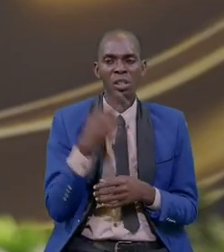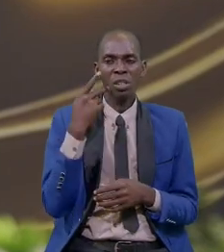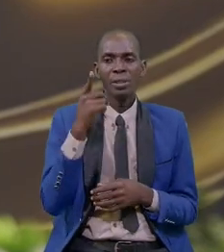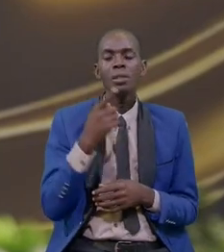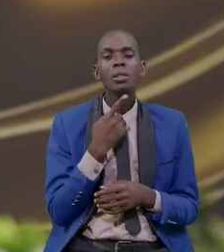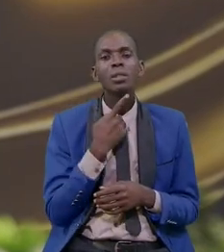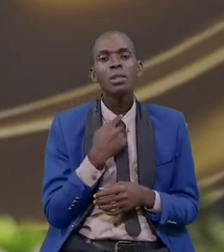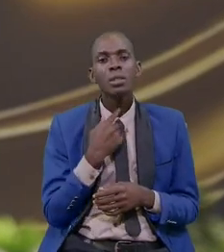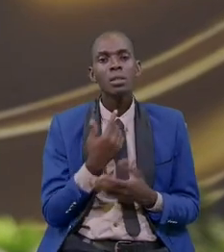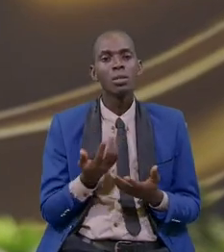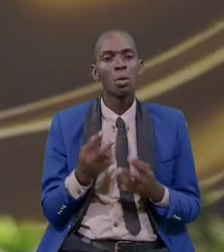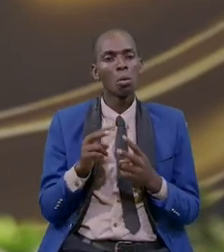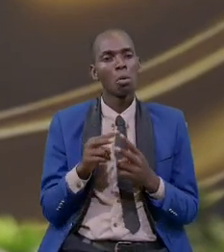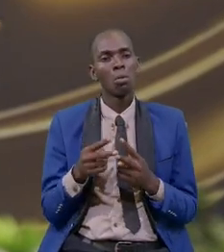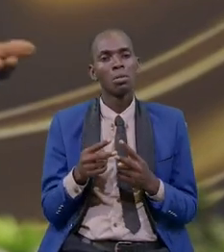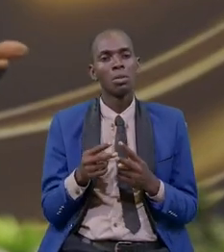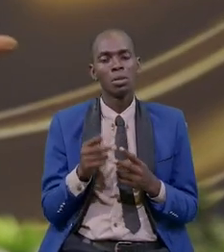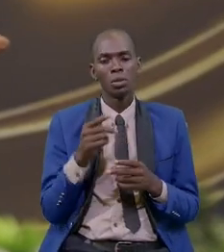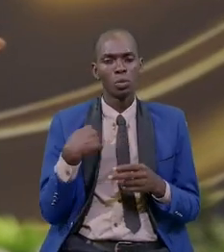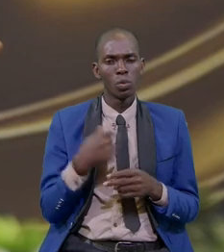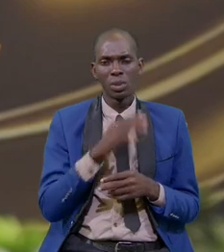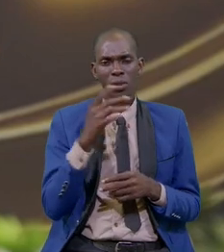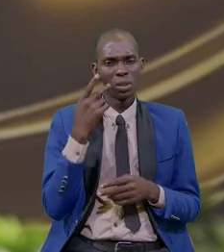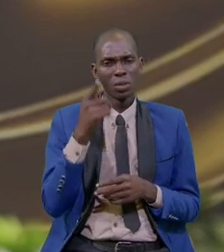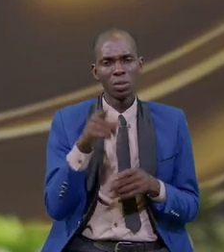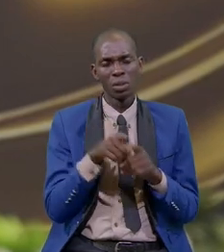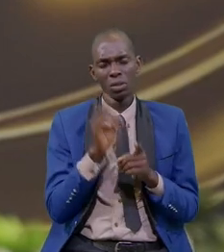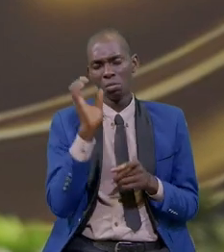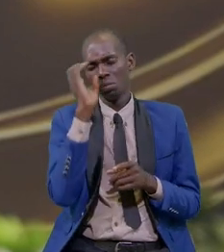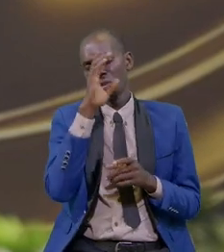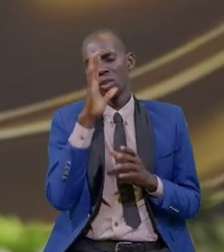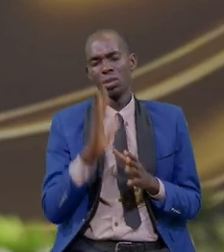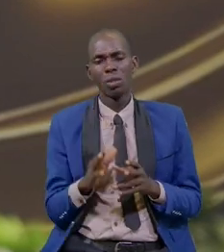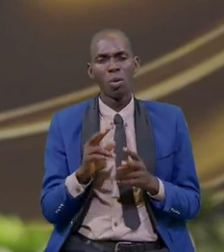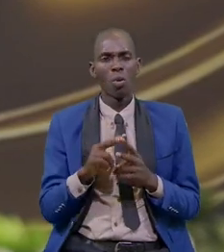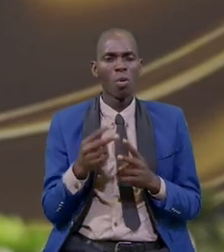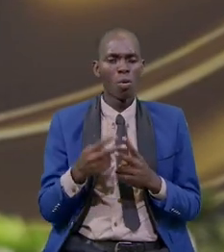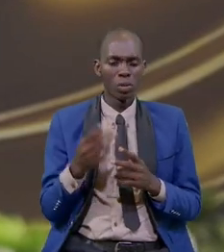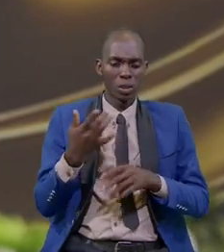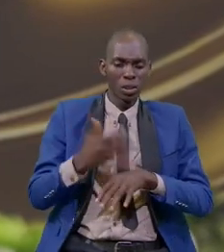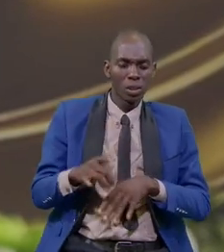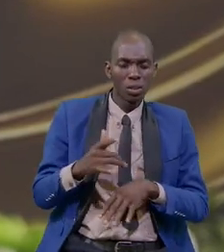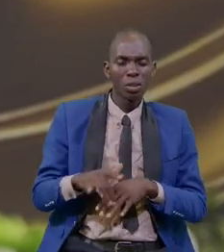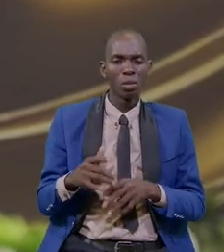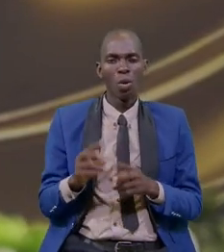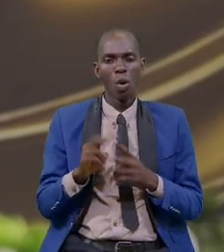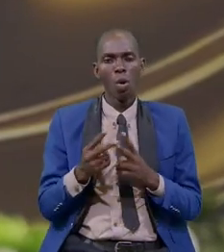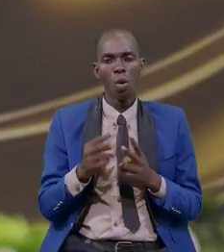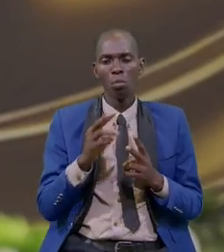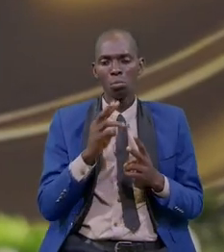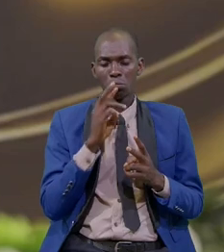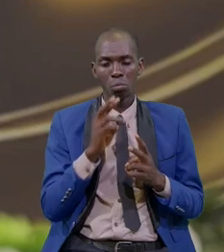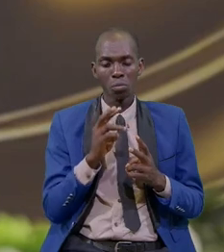étranger, ou nu, ou malade, ou en prison,